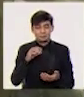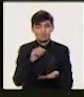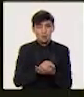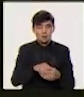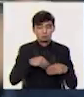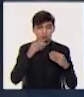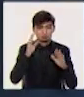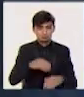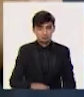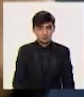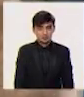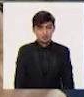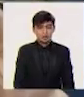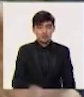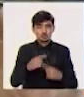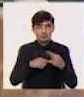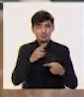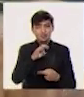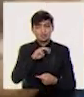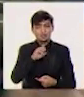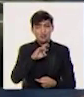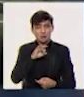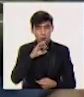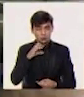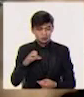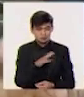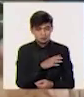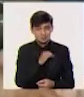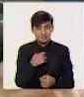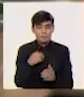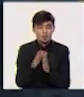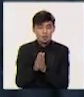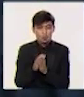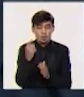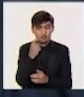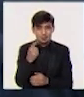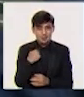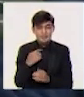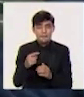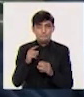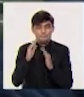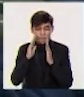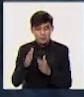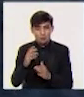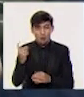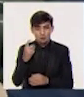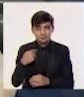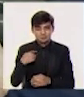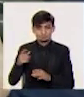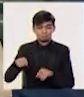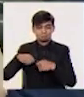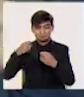сұрапты. Через нотариус мен просьбамен хозяйкасына прямой соларға оформ